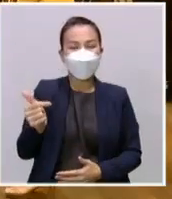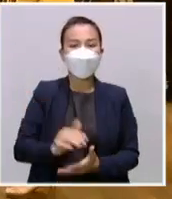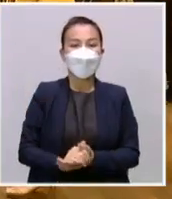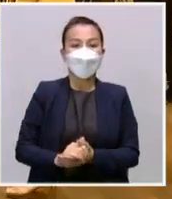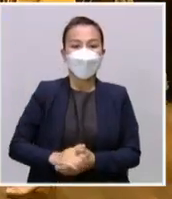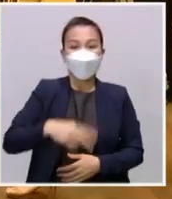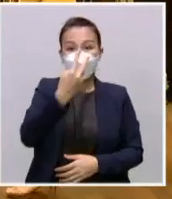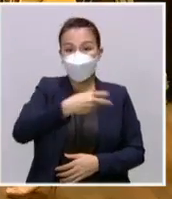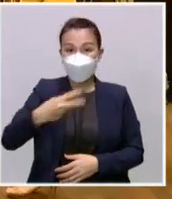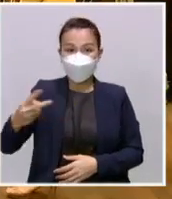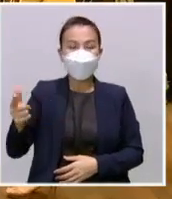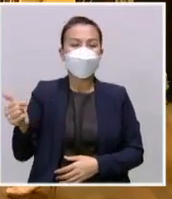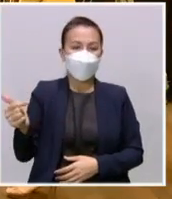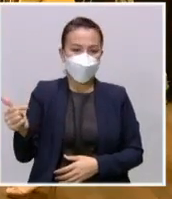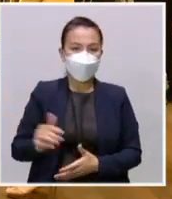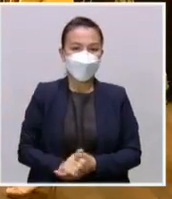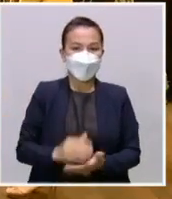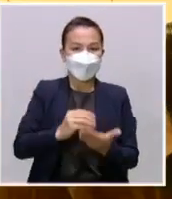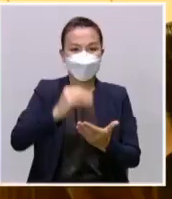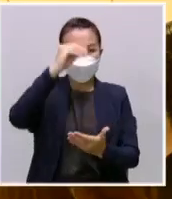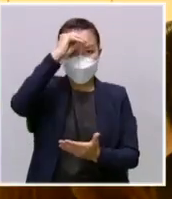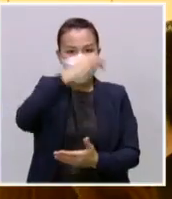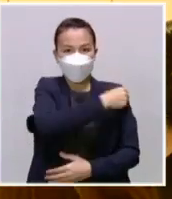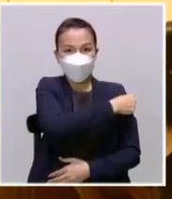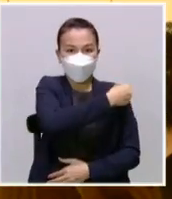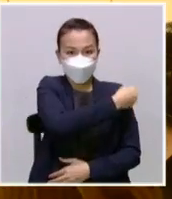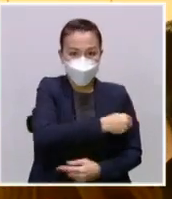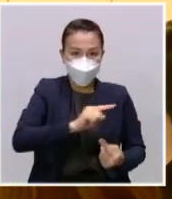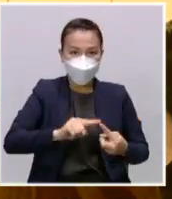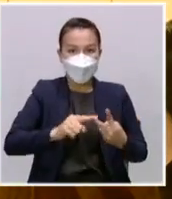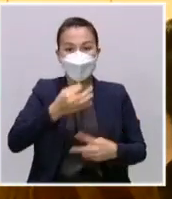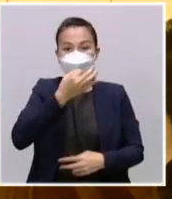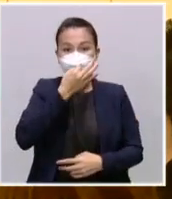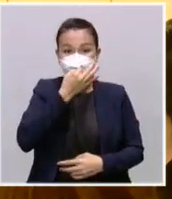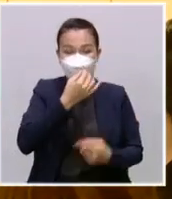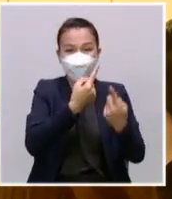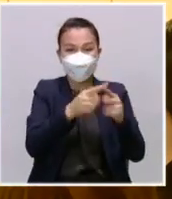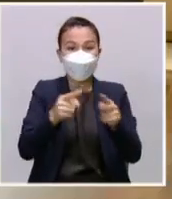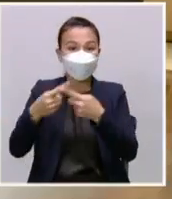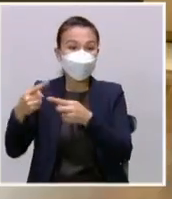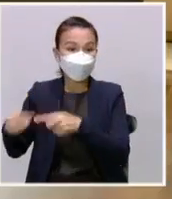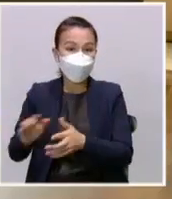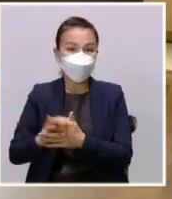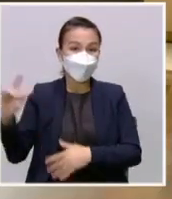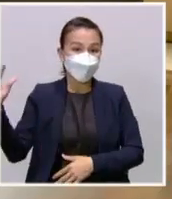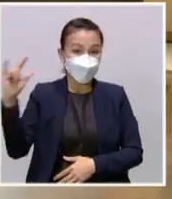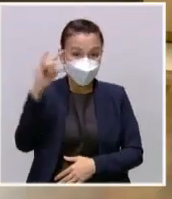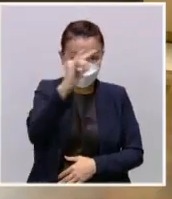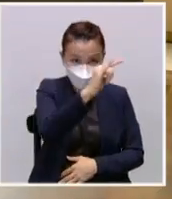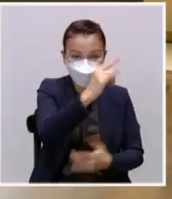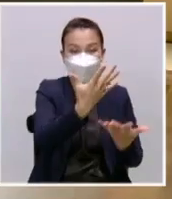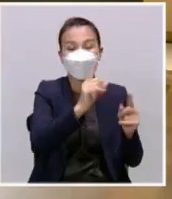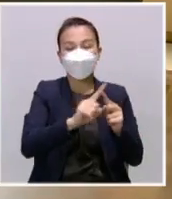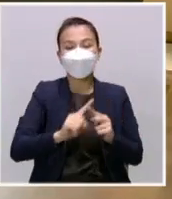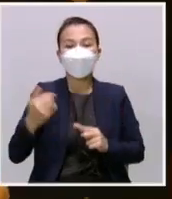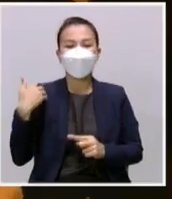ารถด้านภาษาต่างประเทศบางคนเป็นนักศึกษาแพทย์รวมถึงมีอาชีพที่น่าสนใจหลากหลายอาทินักบินและบาง